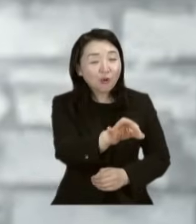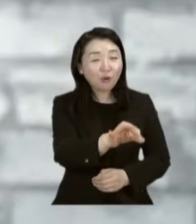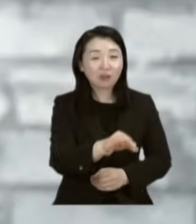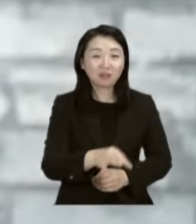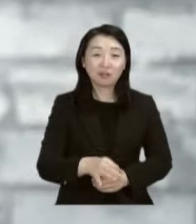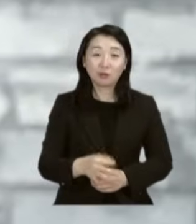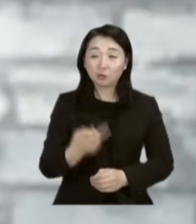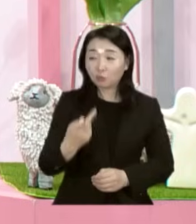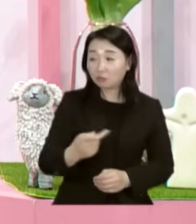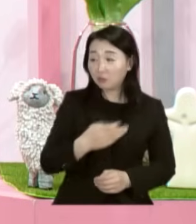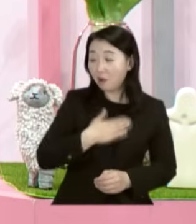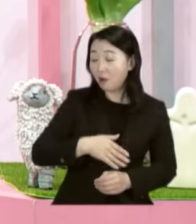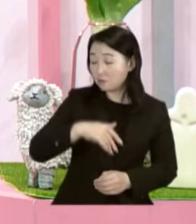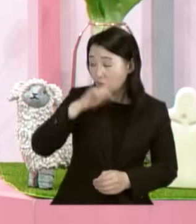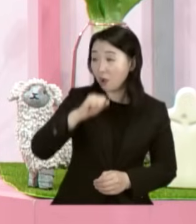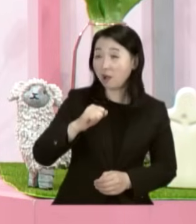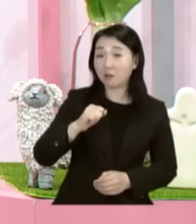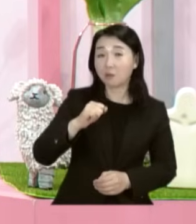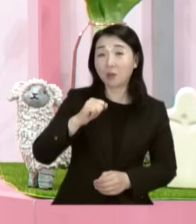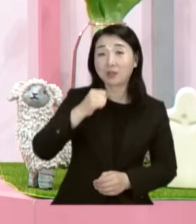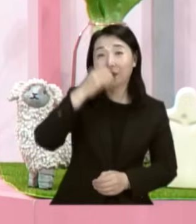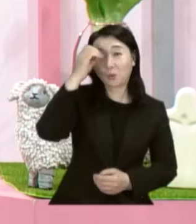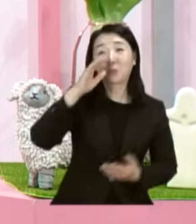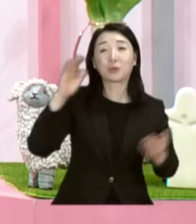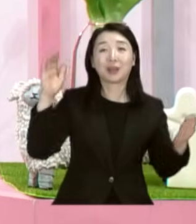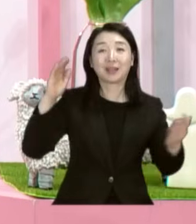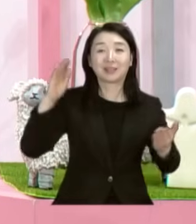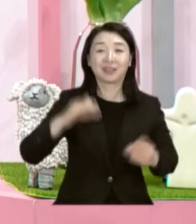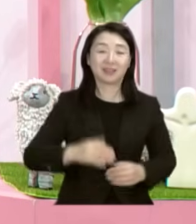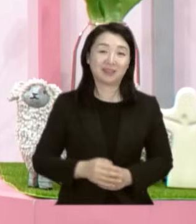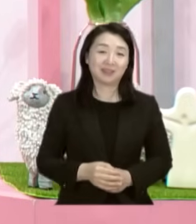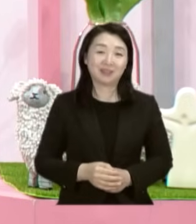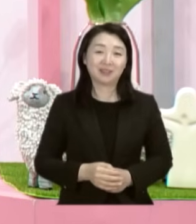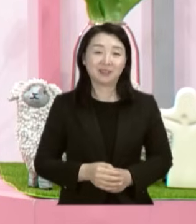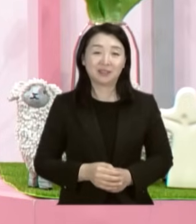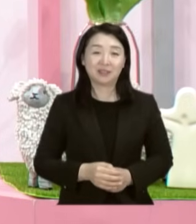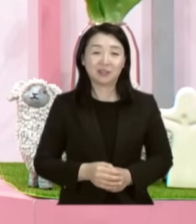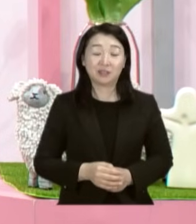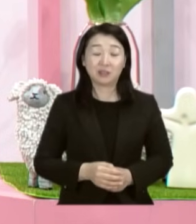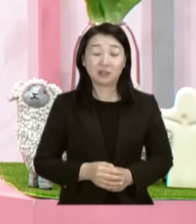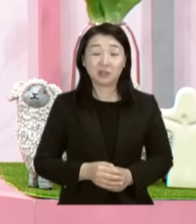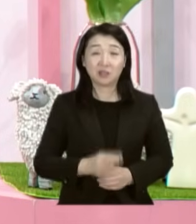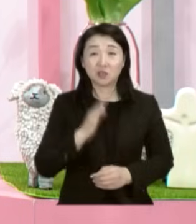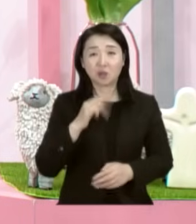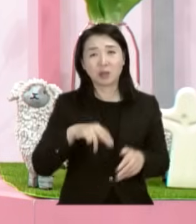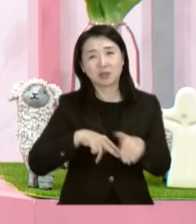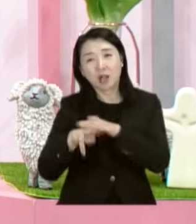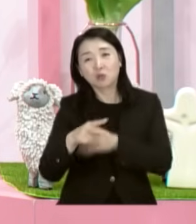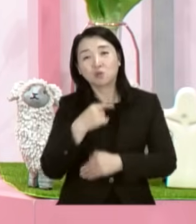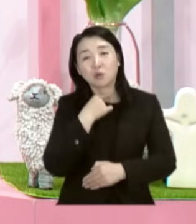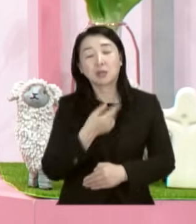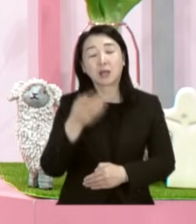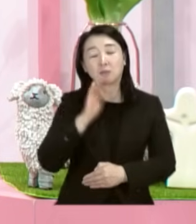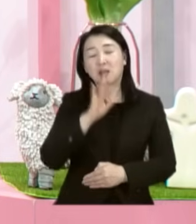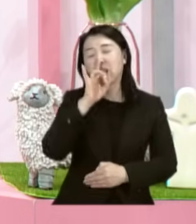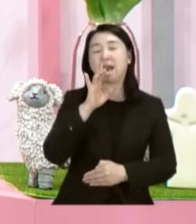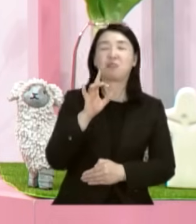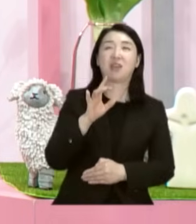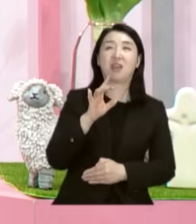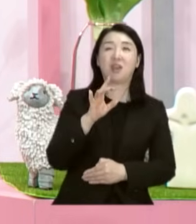줄게 이러니까 이제 동생도 당연히 어 좋아 고등학생이었던 그래서 동생이 이제 진심으로 나오려고 하는데 나와지가 않는